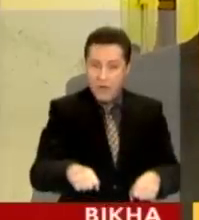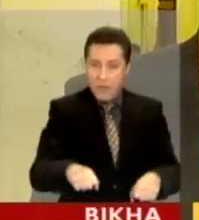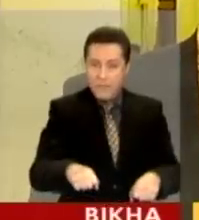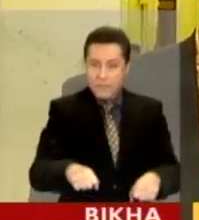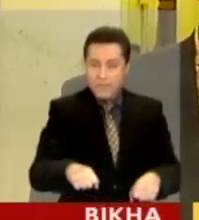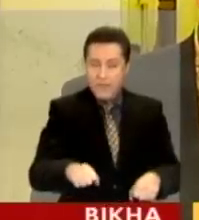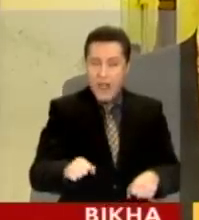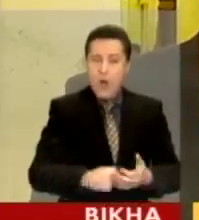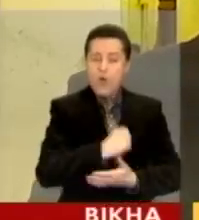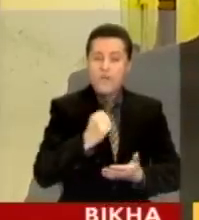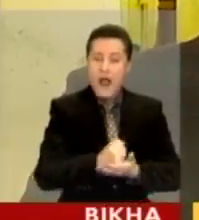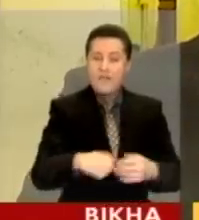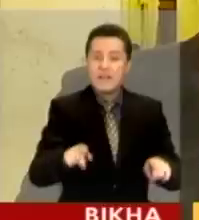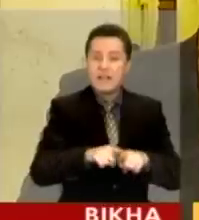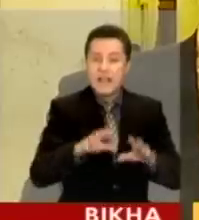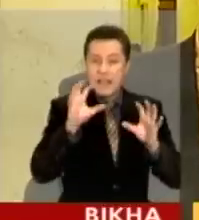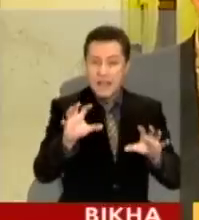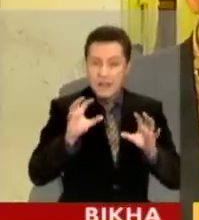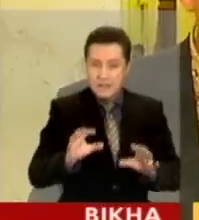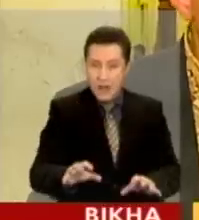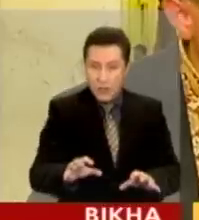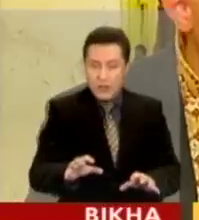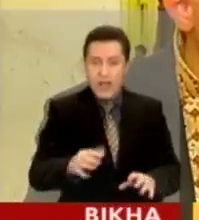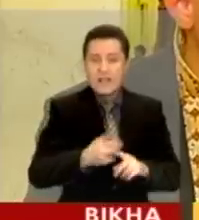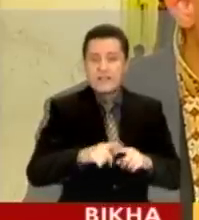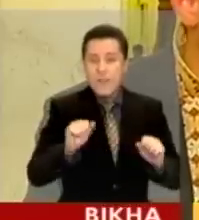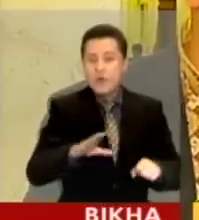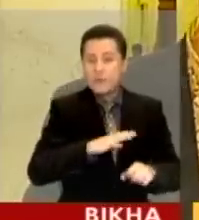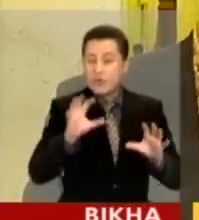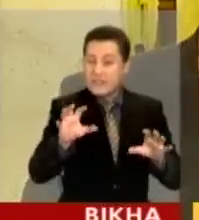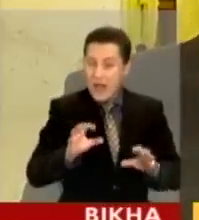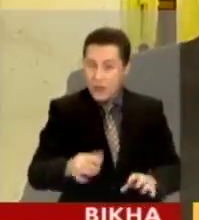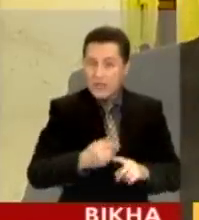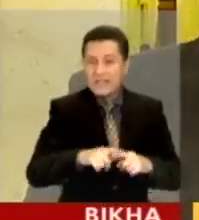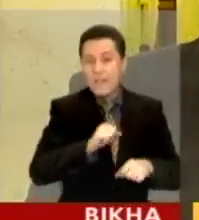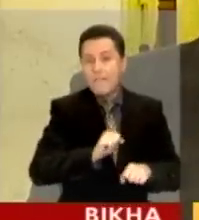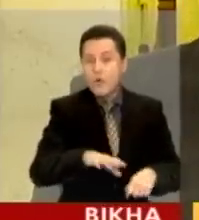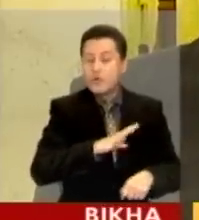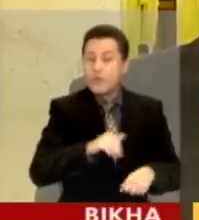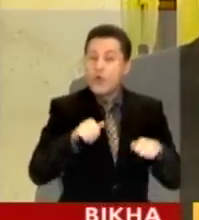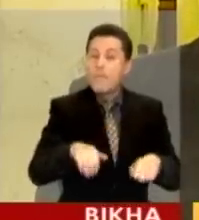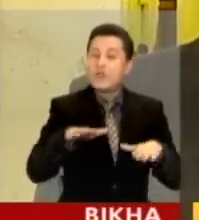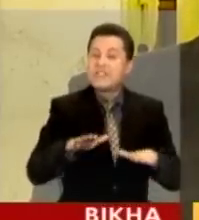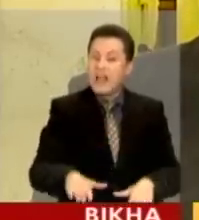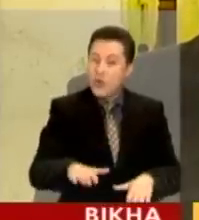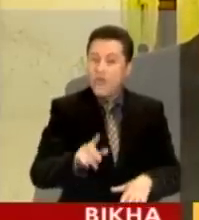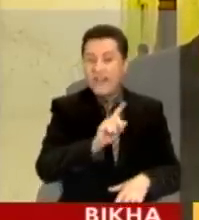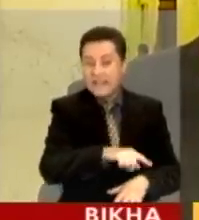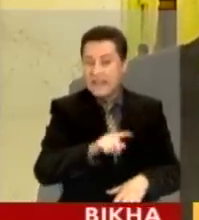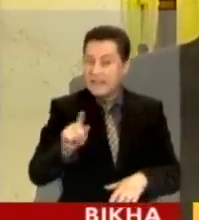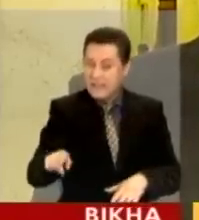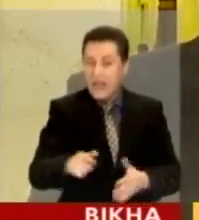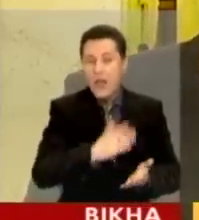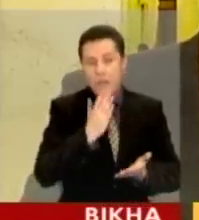ухвалювати наступні нормативно-правові акти це можуть бути закони А це можуть бути постанови і ті і ті мають